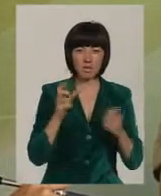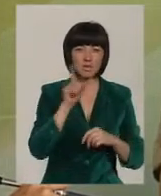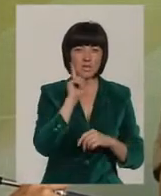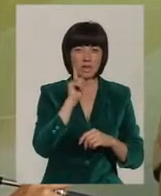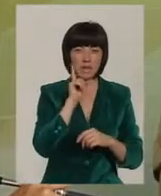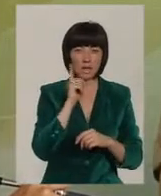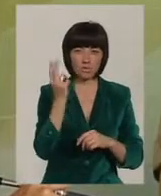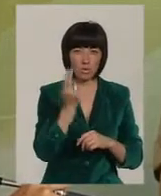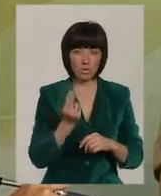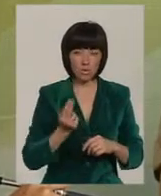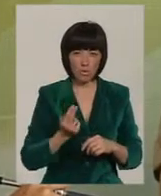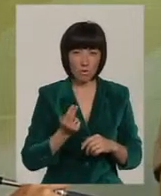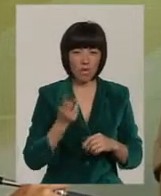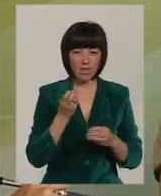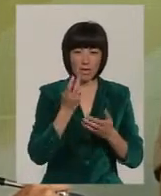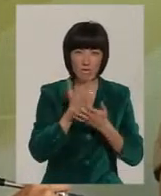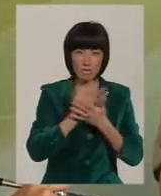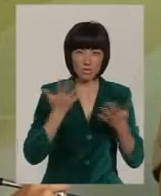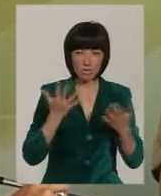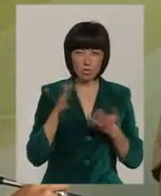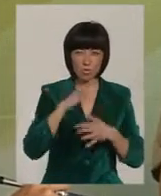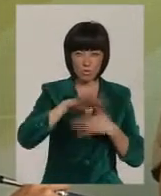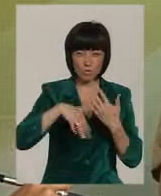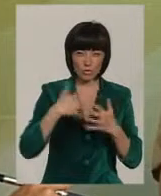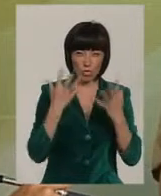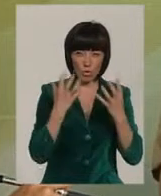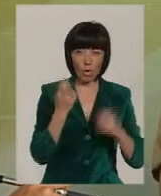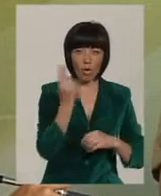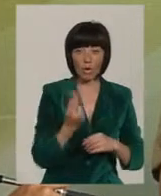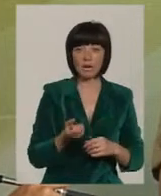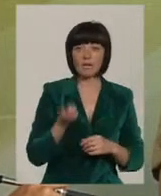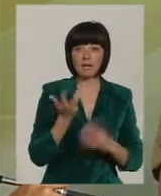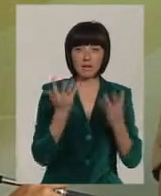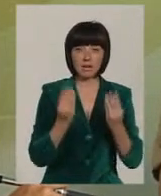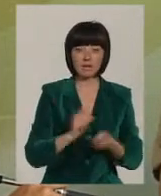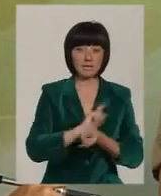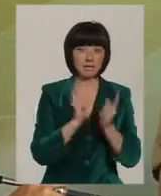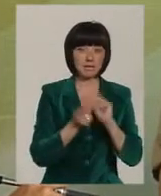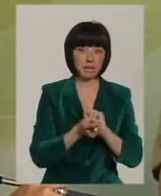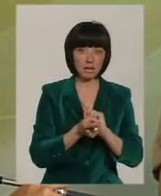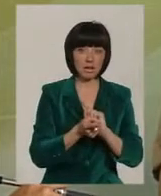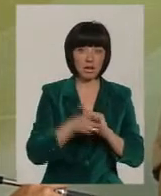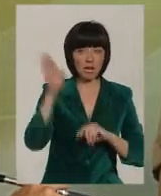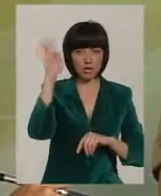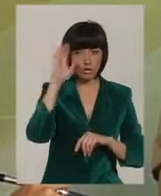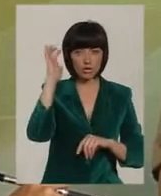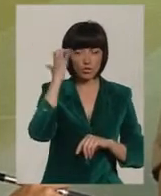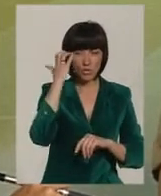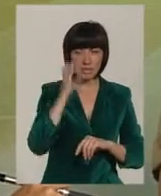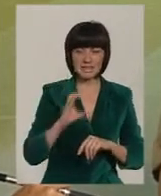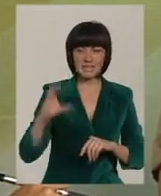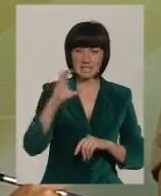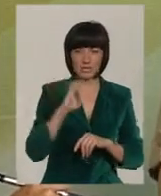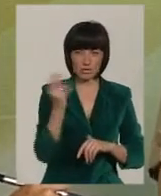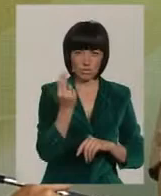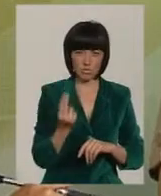такого якогось непрозорого мутного кольору, вона за кілька днів стала різко вода чорна аж з синюватим відтінком, і це